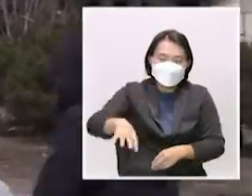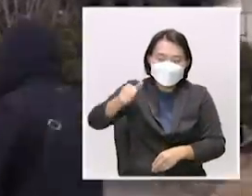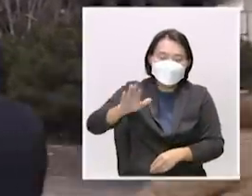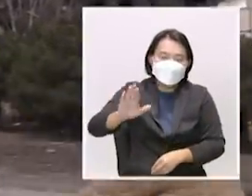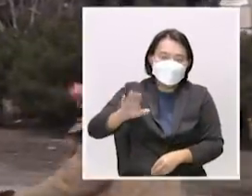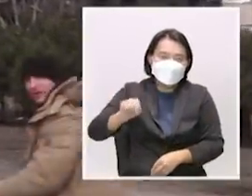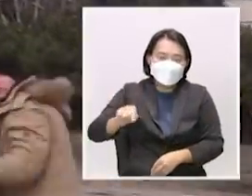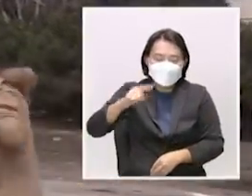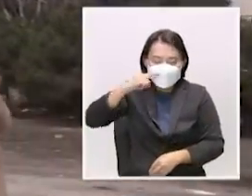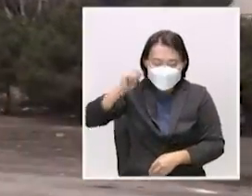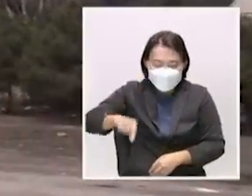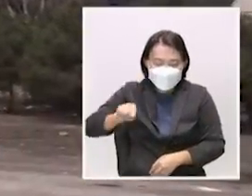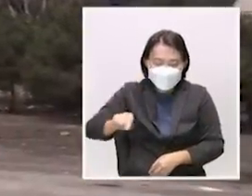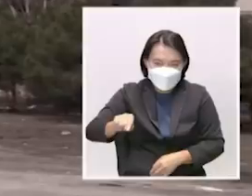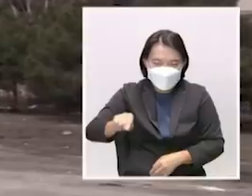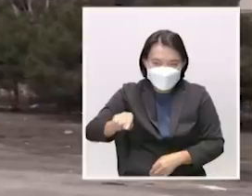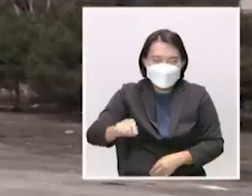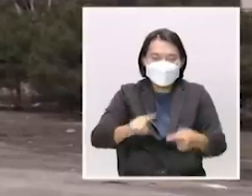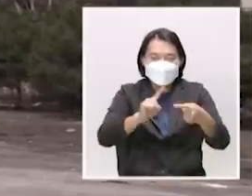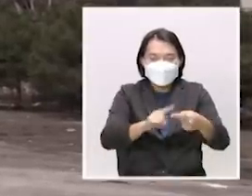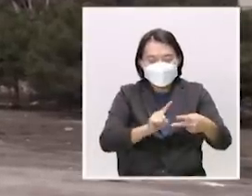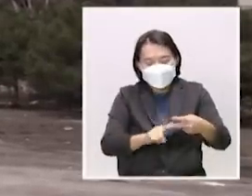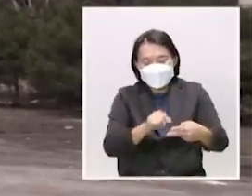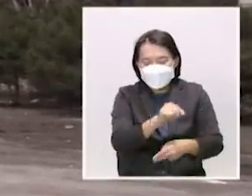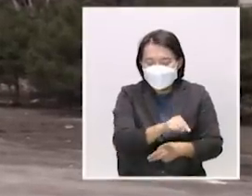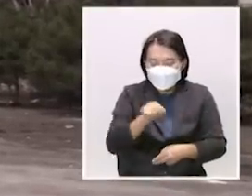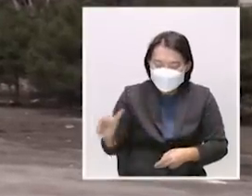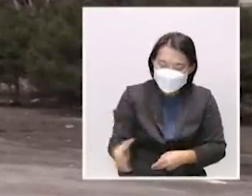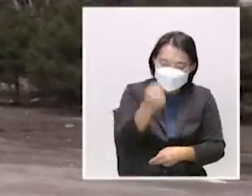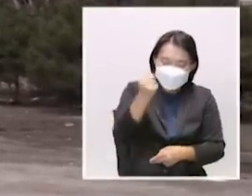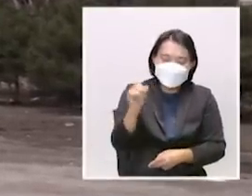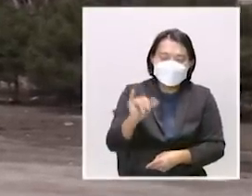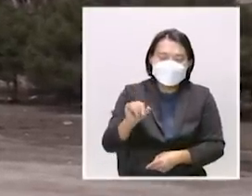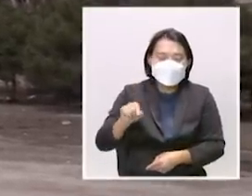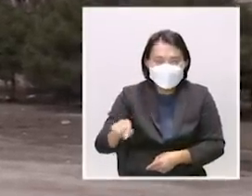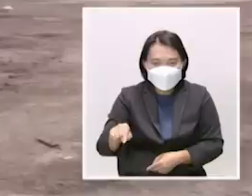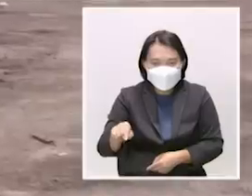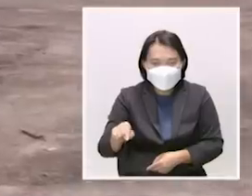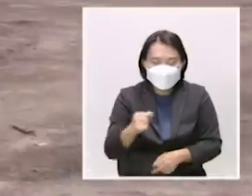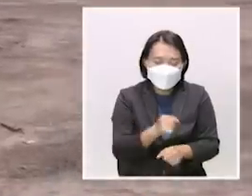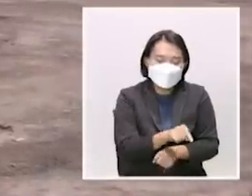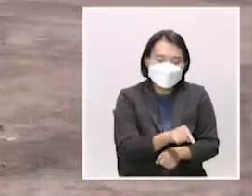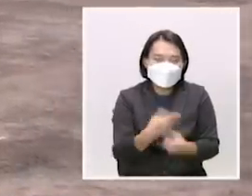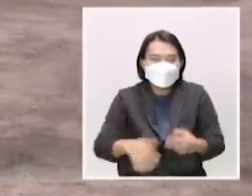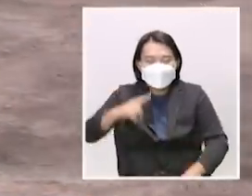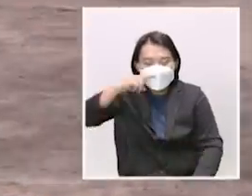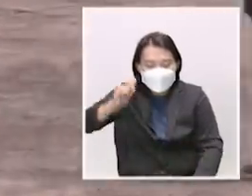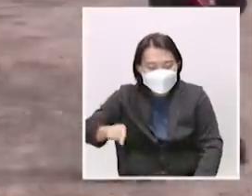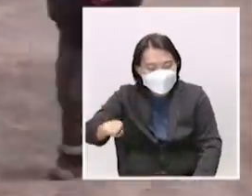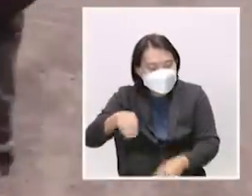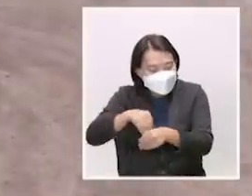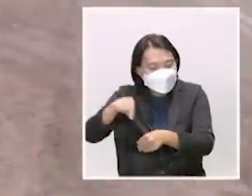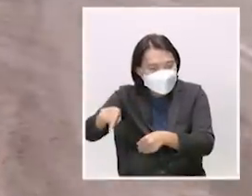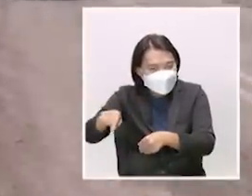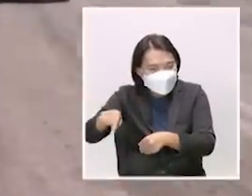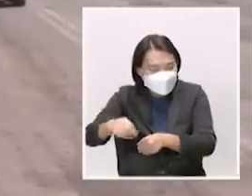แต่ platลก คือว่ายัง ไม่สามารถคิบหนาไดมาเป็นนี้ในขณะทอย Equrain ยัยื้อได้นะคร